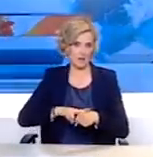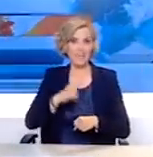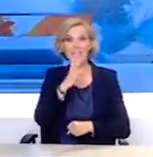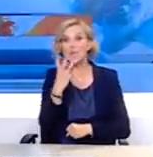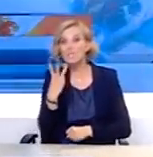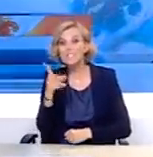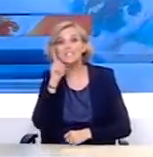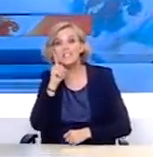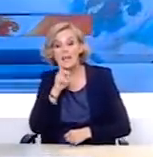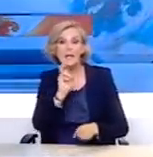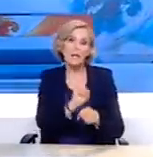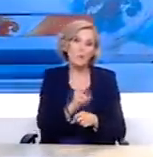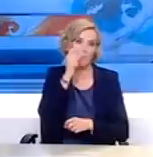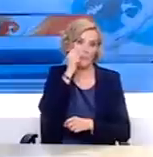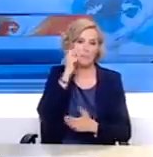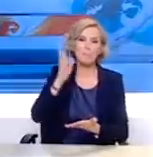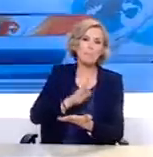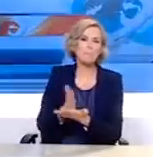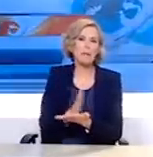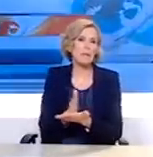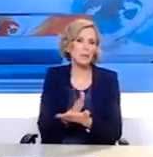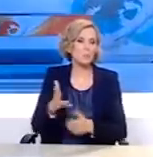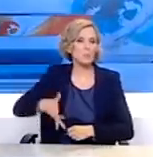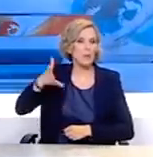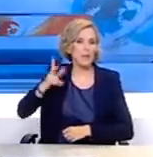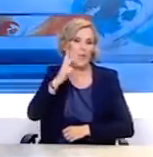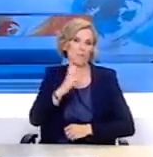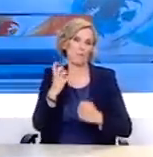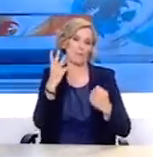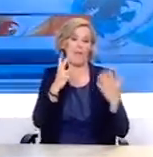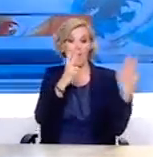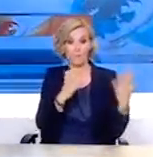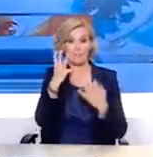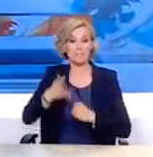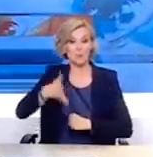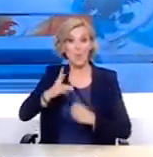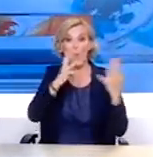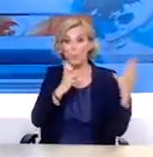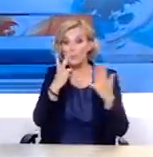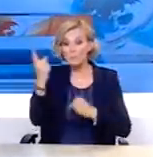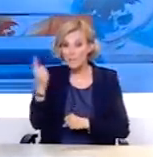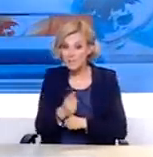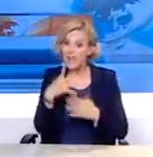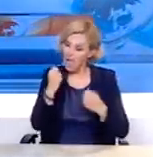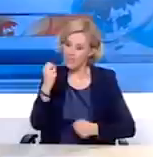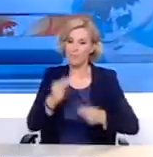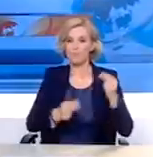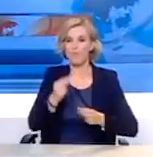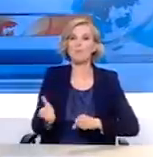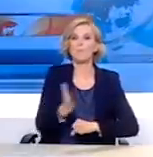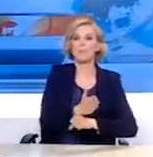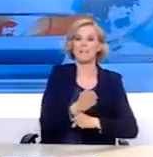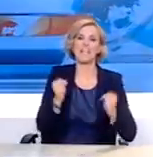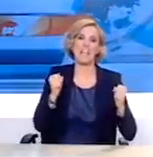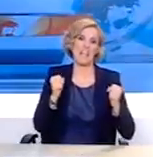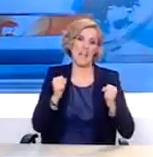άντρες. Η διάμεση ηλικία των θανόντων συμπολιτών μας ήταν τα 74 έτη και το 87% είχε κάποιο υποκείμενο νόσημα ή και